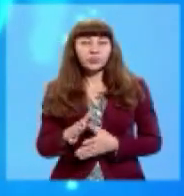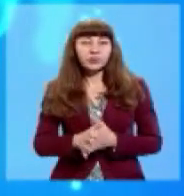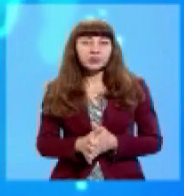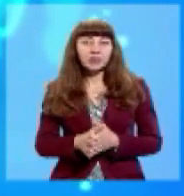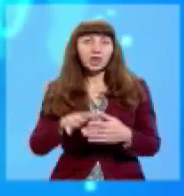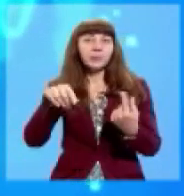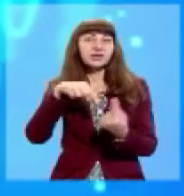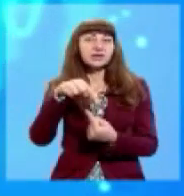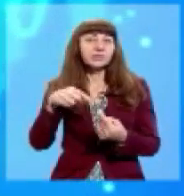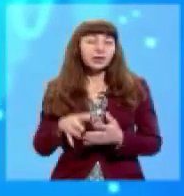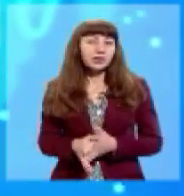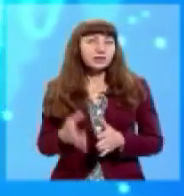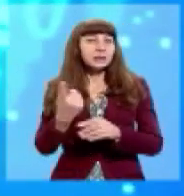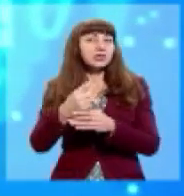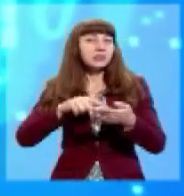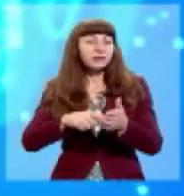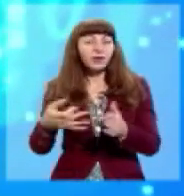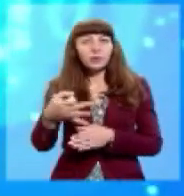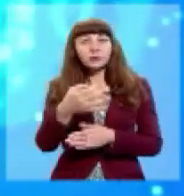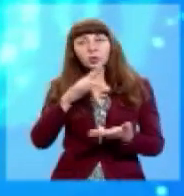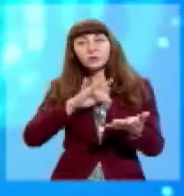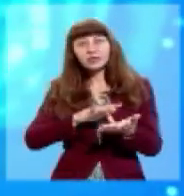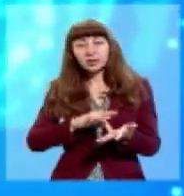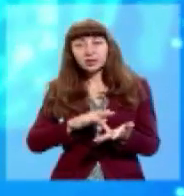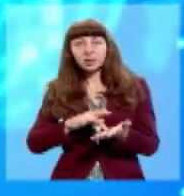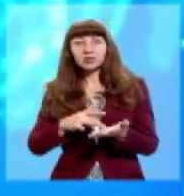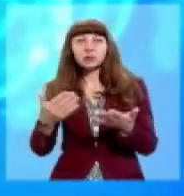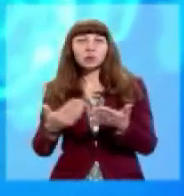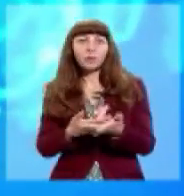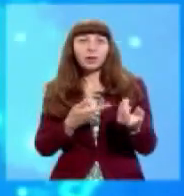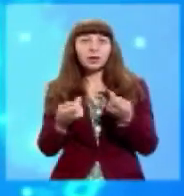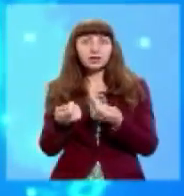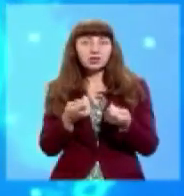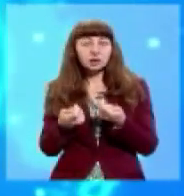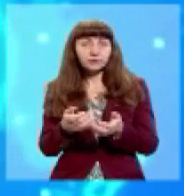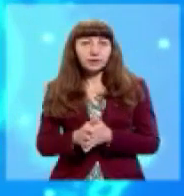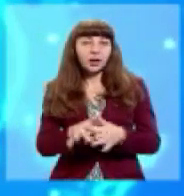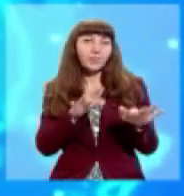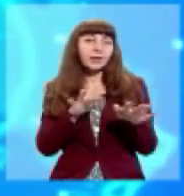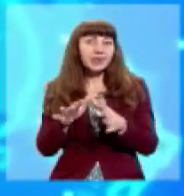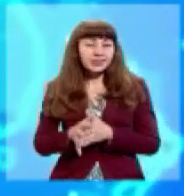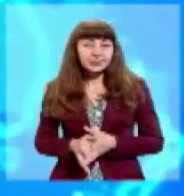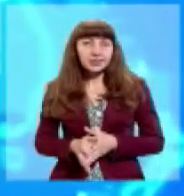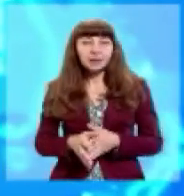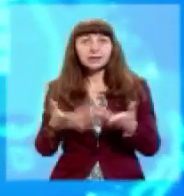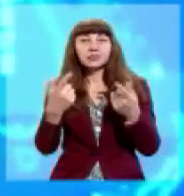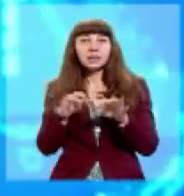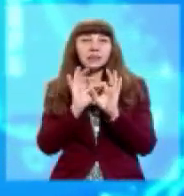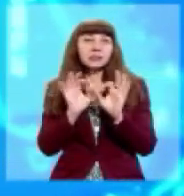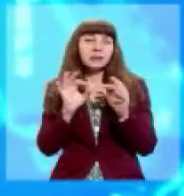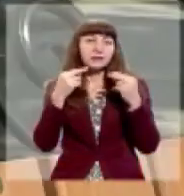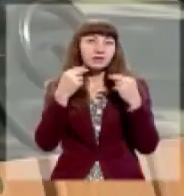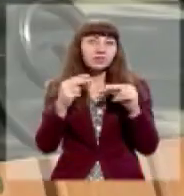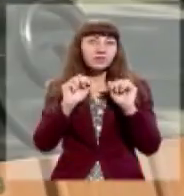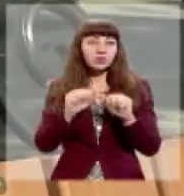облыс орталығында кезекті рет іс-шара ұйымдастырылды. Онда жас кәсіпкерлер жобасының тиімділігі мен мүмкіндіктері түсіндірілді.